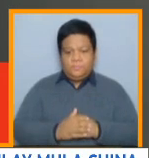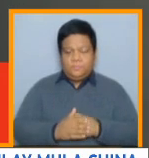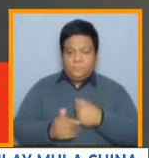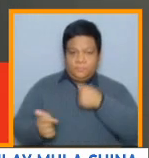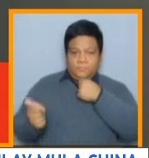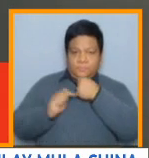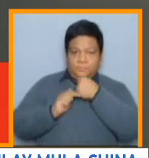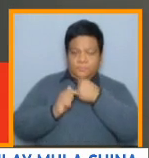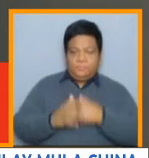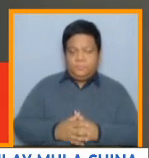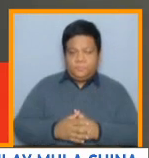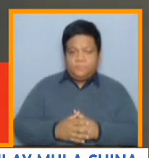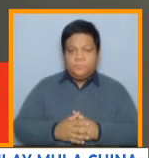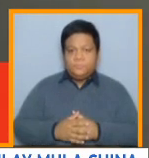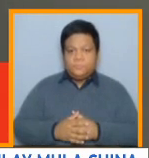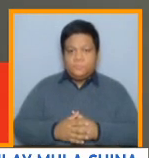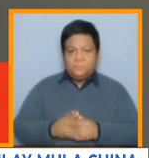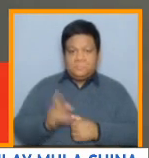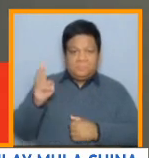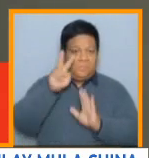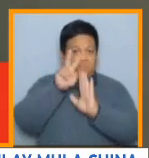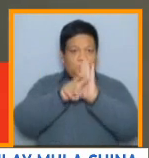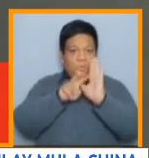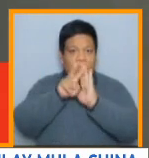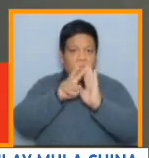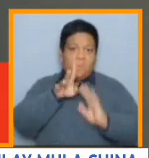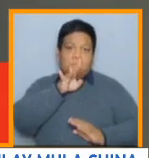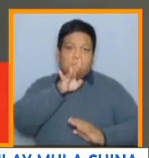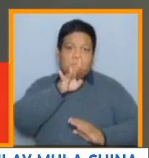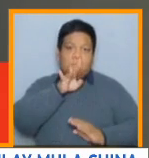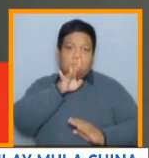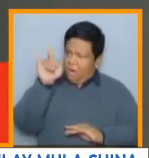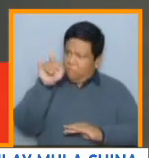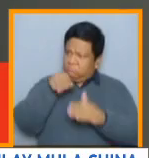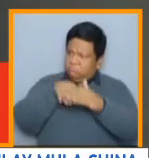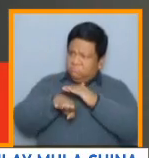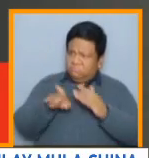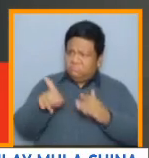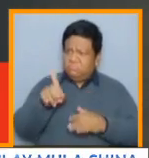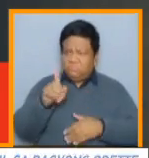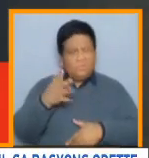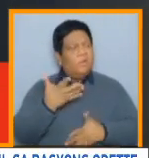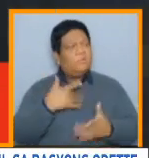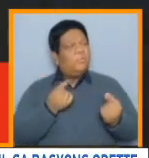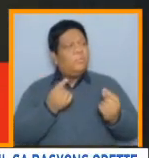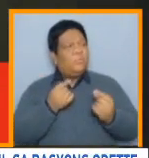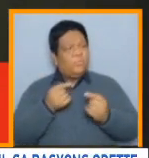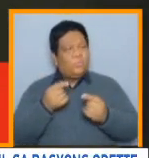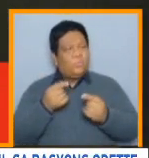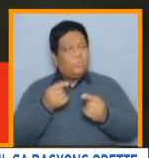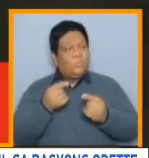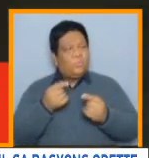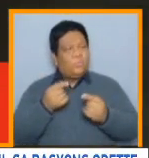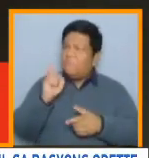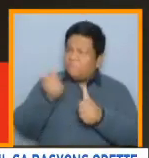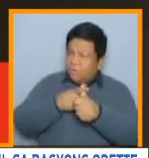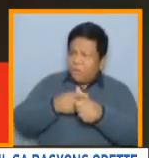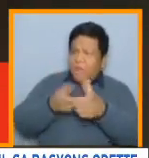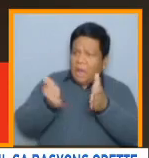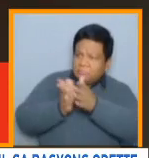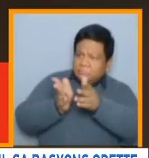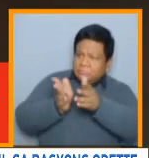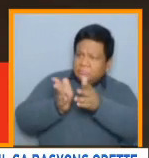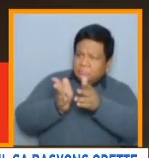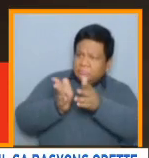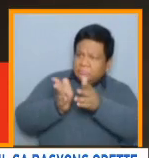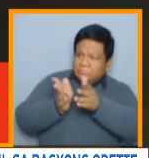Eh no ngayon, magpaalam ka muna. Hindi yung basta kang maakit sa bahay ng may bahay. Sisirain mo pa yung bintana